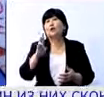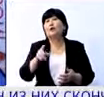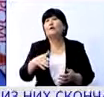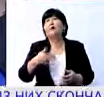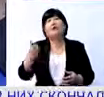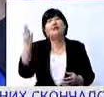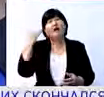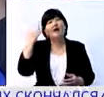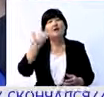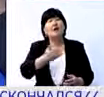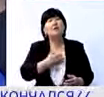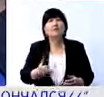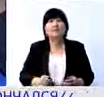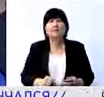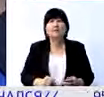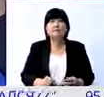давняя мечта.